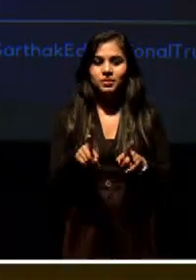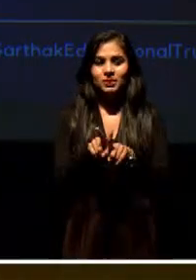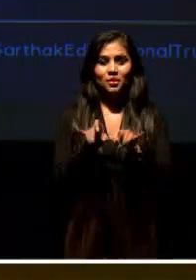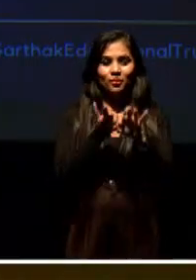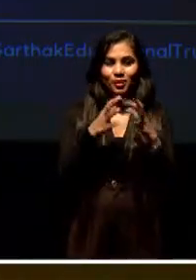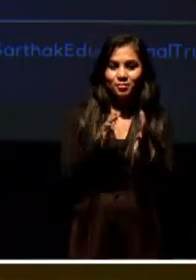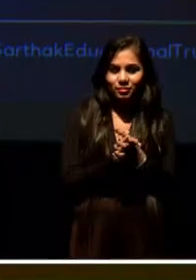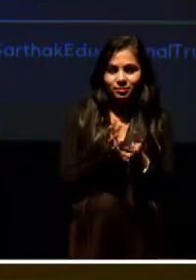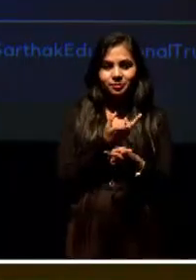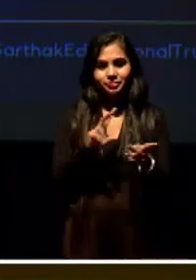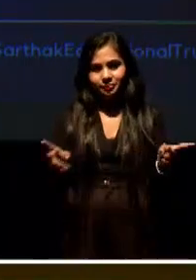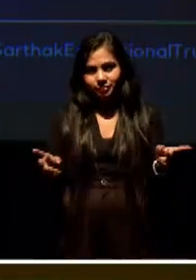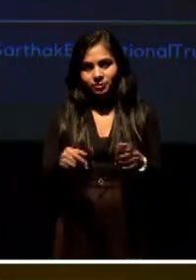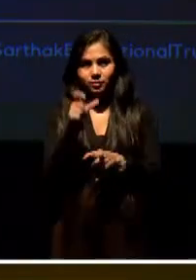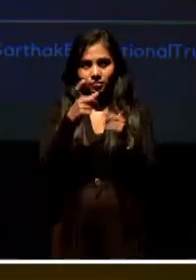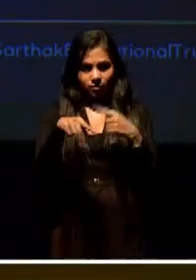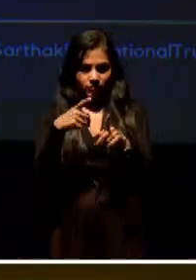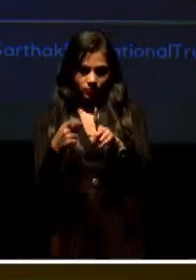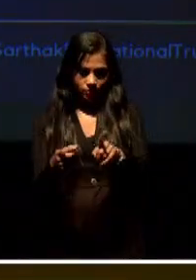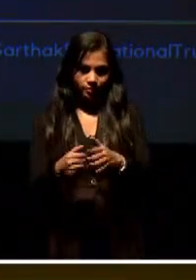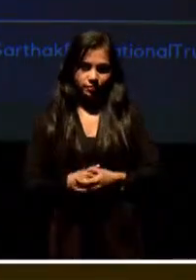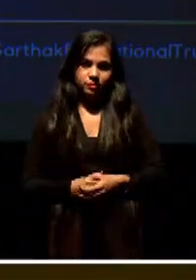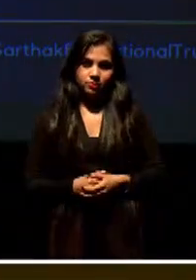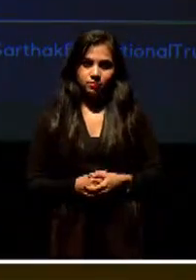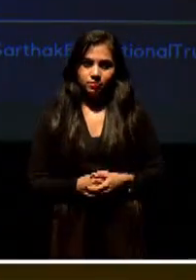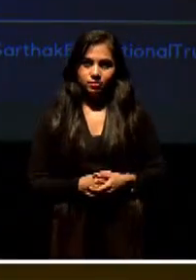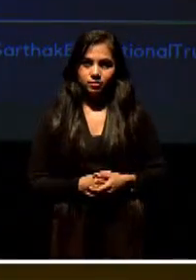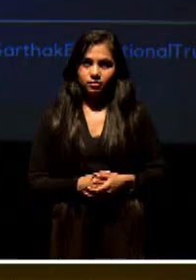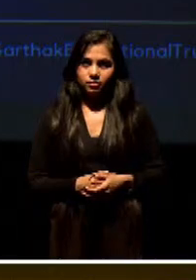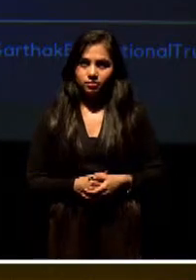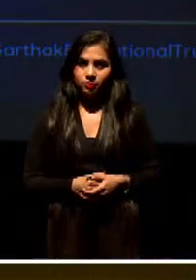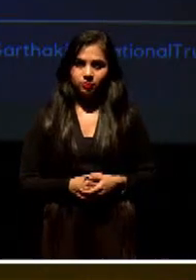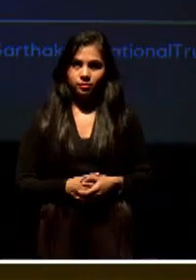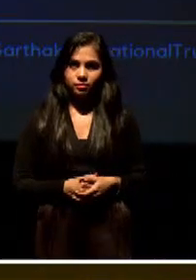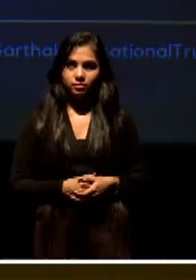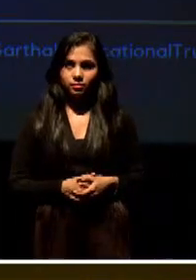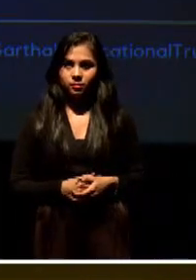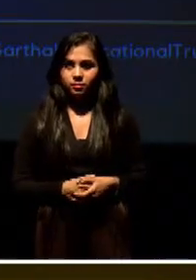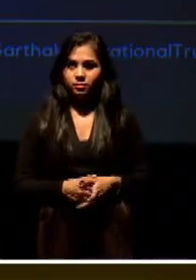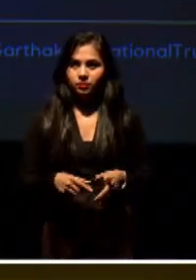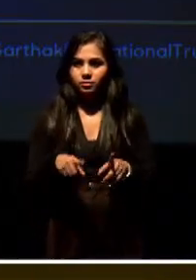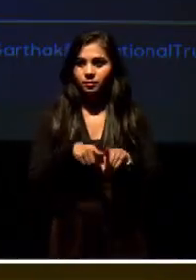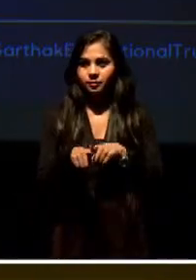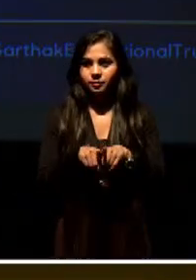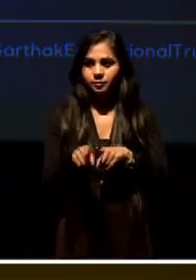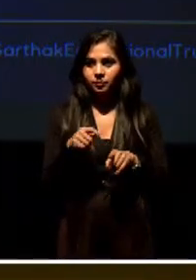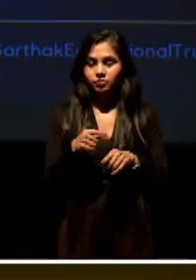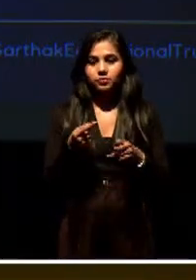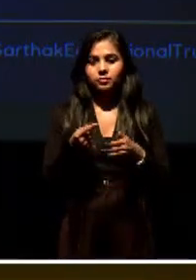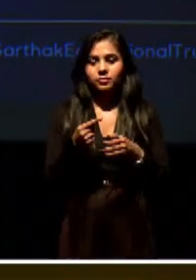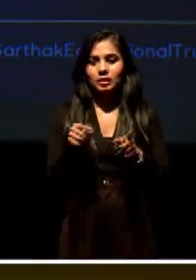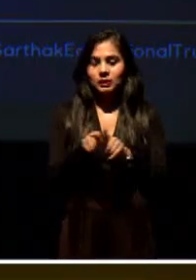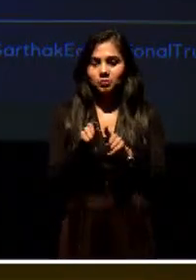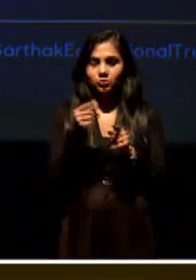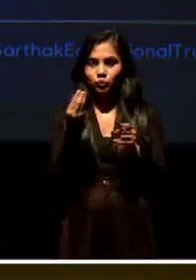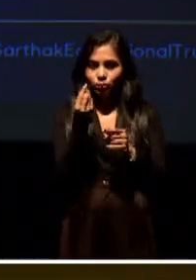or any other person would have done. इस कनेक्शन में जैसे एग्जांपल के लिए मैं भी इसमें काफ़ी एक्चुअली